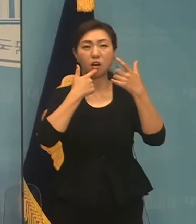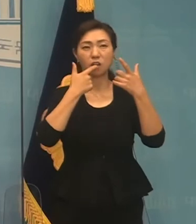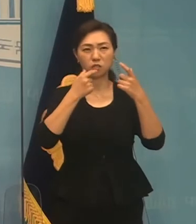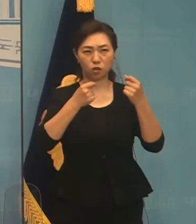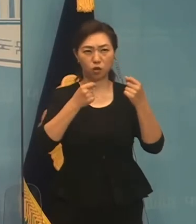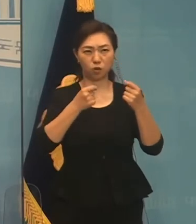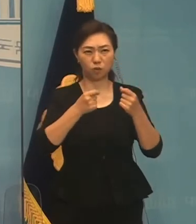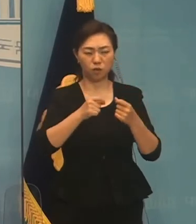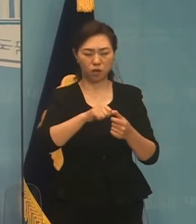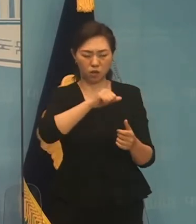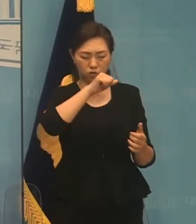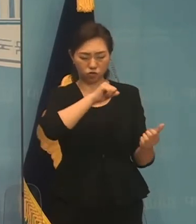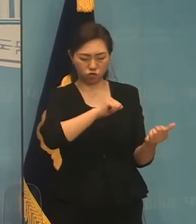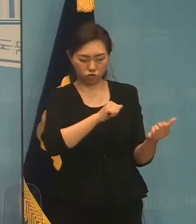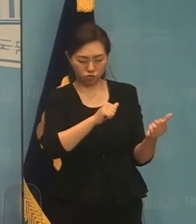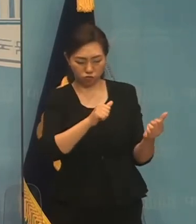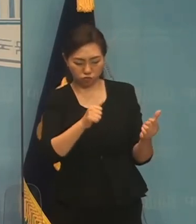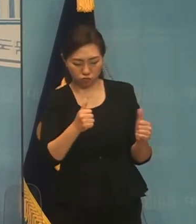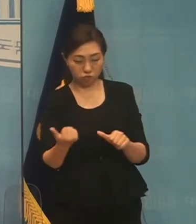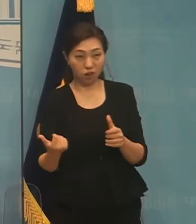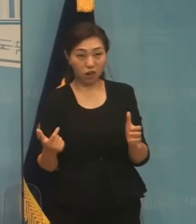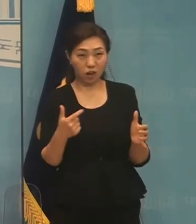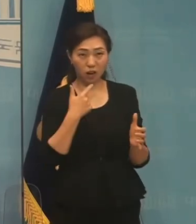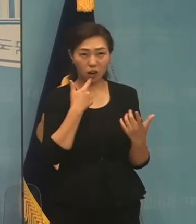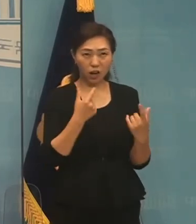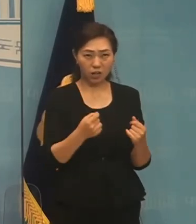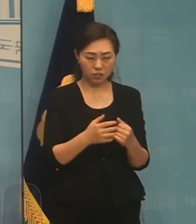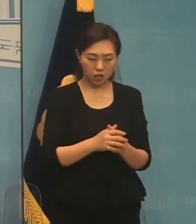공부하지 않고는 절대로